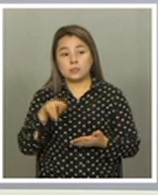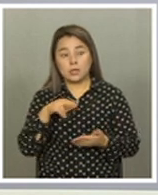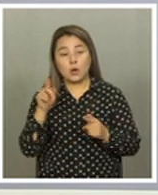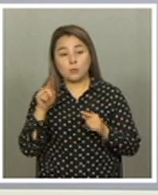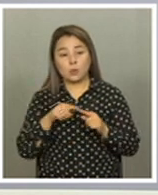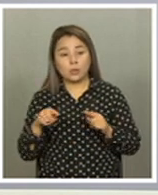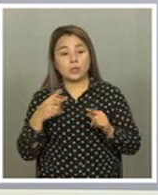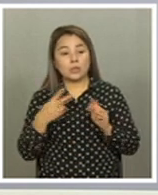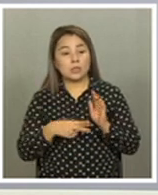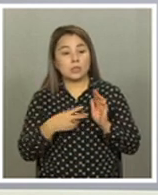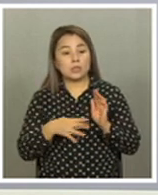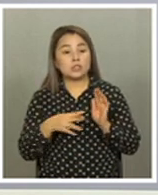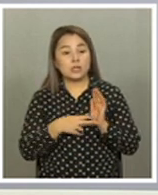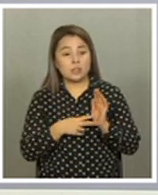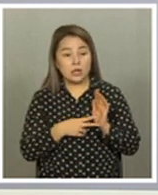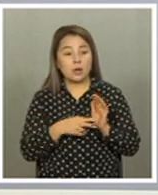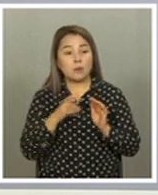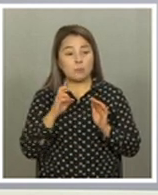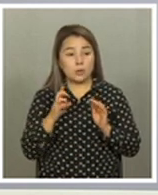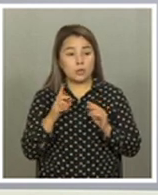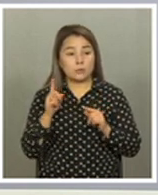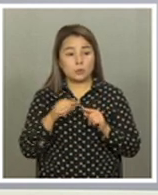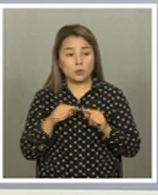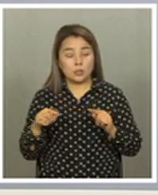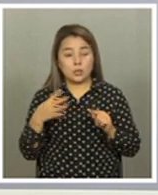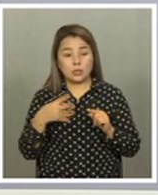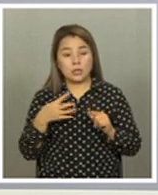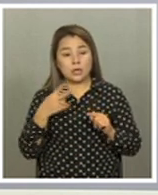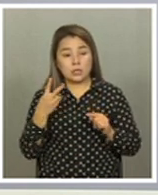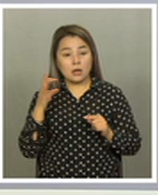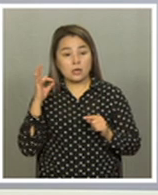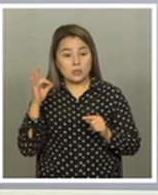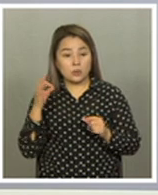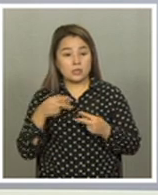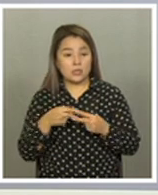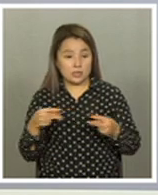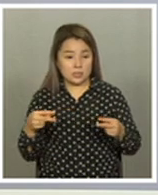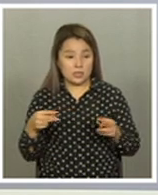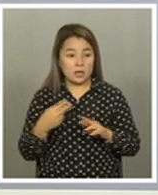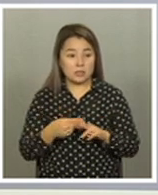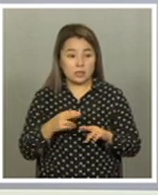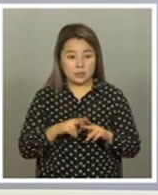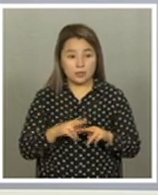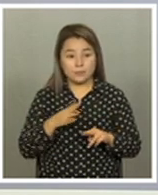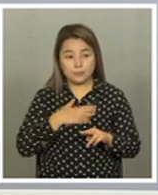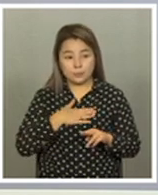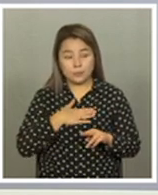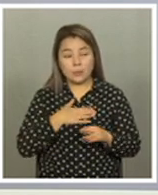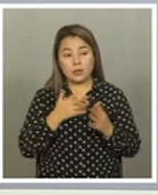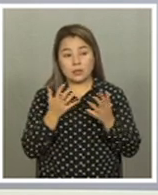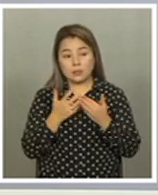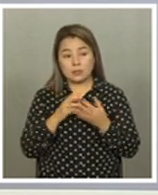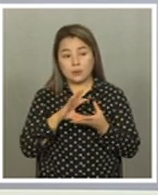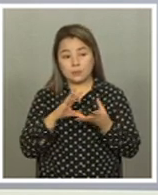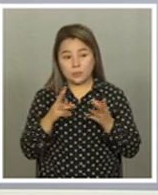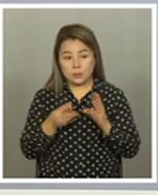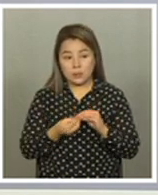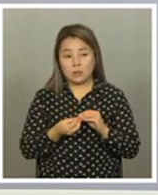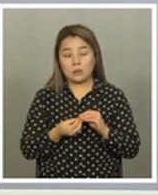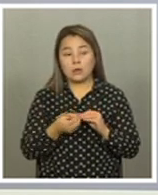47 градус және Б бұрышы 42 градусқа тең. Ал ендеше біз мынау